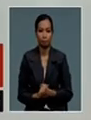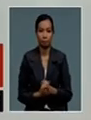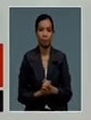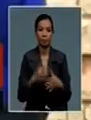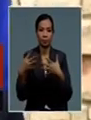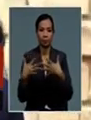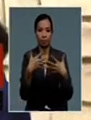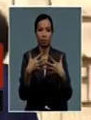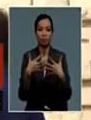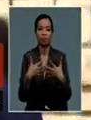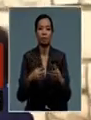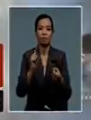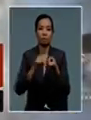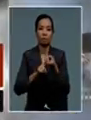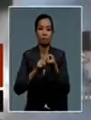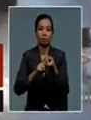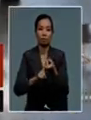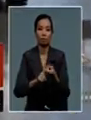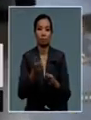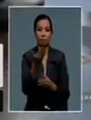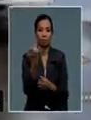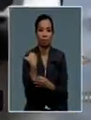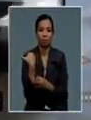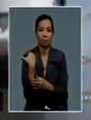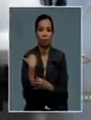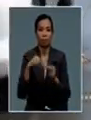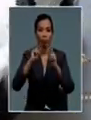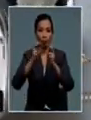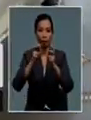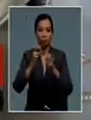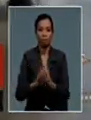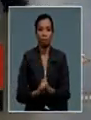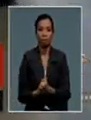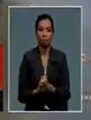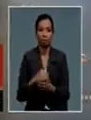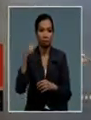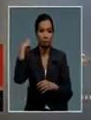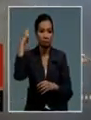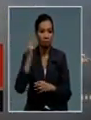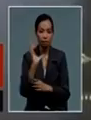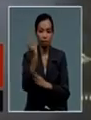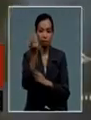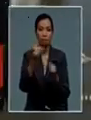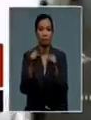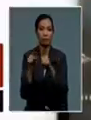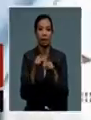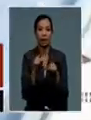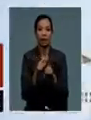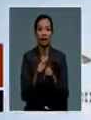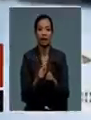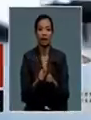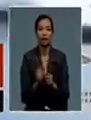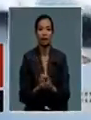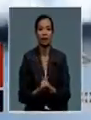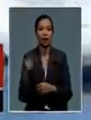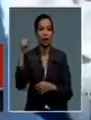รัฐไปดูที่รัสเซียหน่อยนะครับที่รัสเซียก็มีเรื่องของวันสตรีสากลเช่นเดียวกันแต่ว่าจะเป็นอีกมุมหนึ่ง